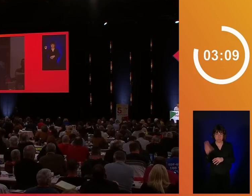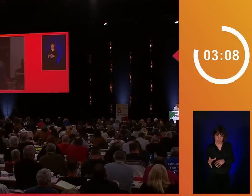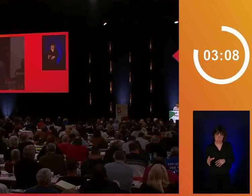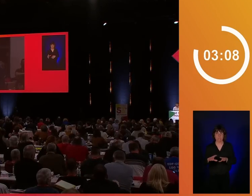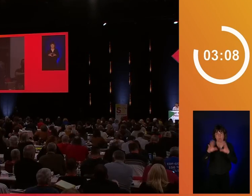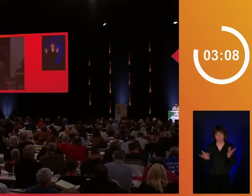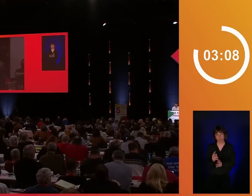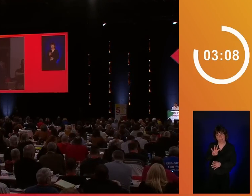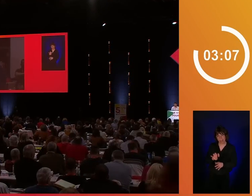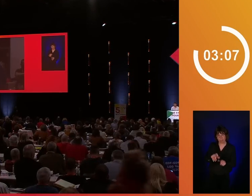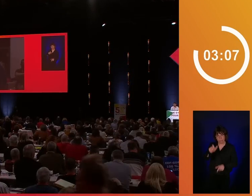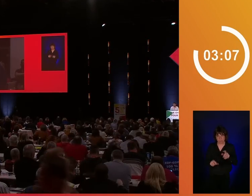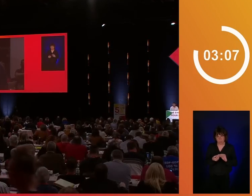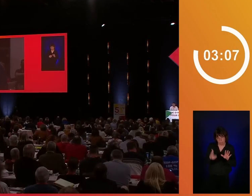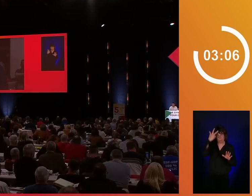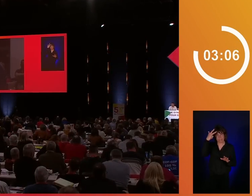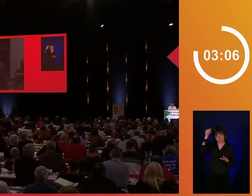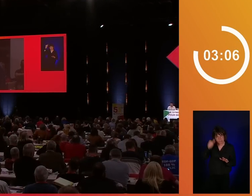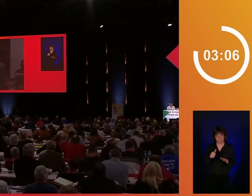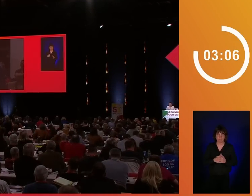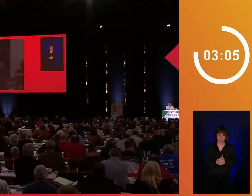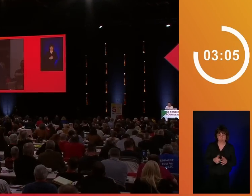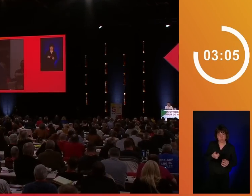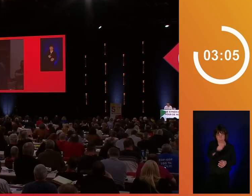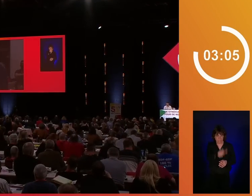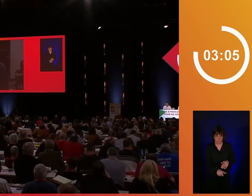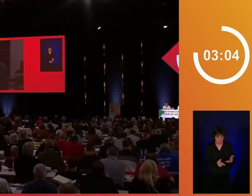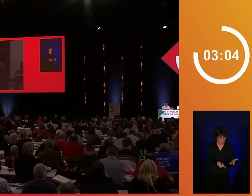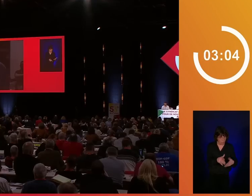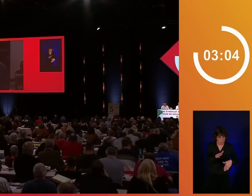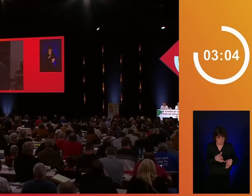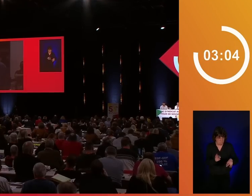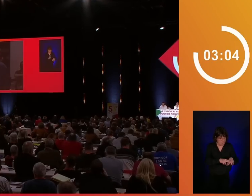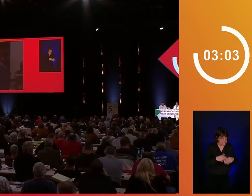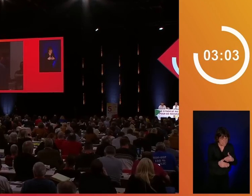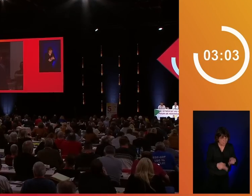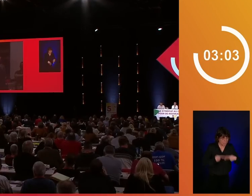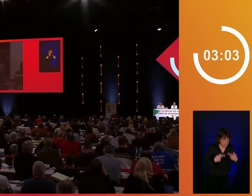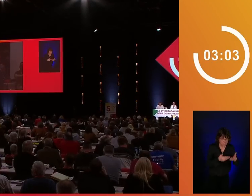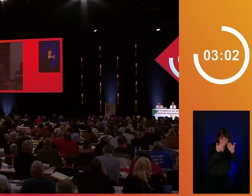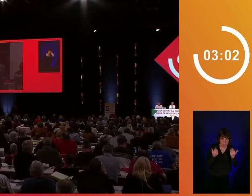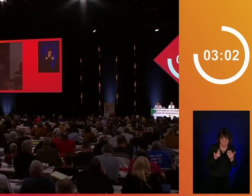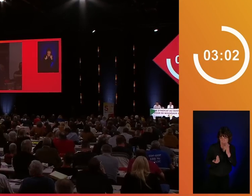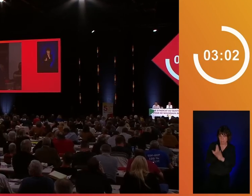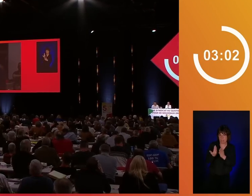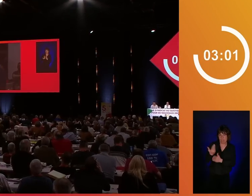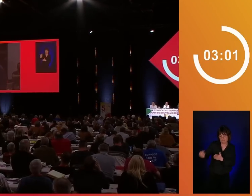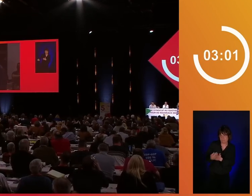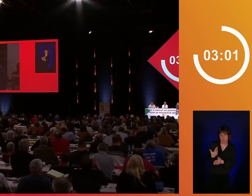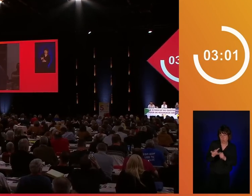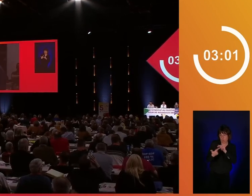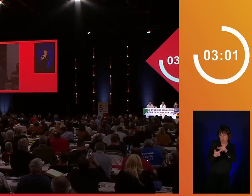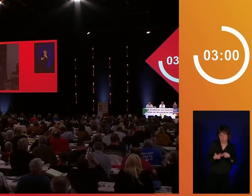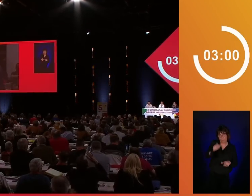blessés graves avec des traumas faciaux, une personne dont le pronostic fonctionnel est engagé et aujourd'hui, ce matin, deux autres